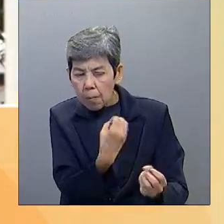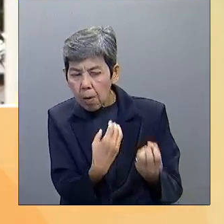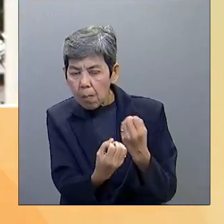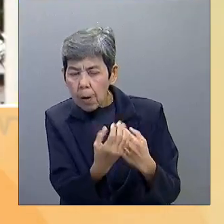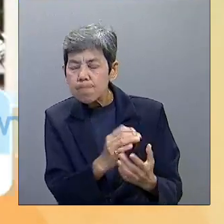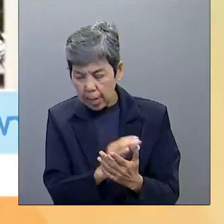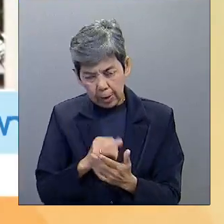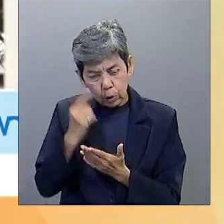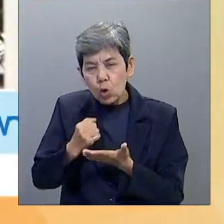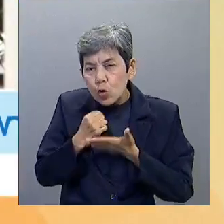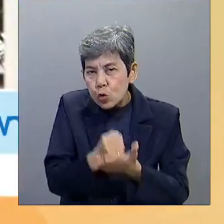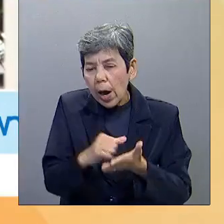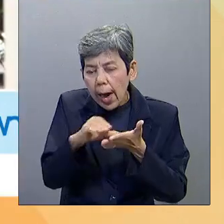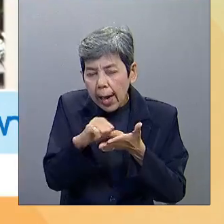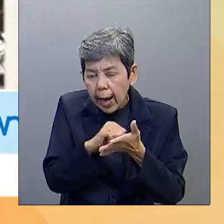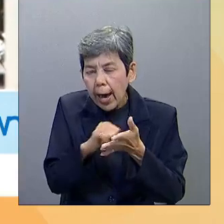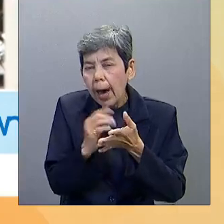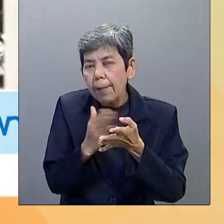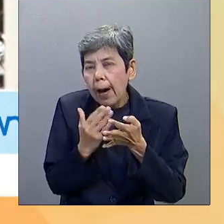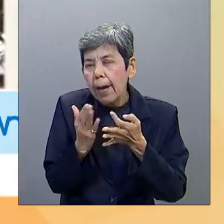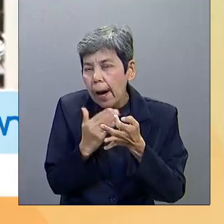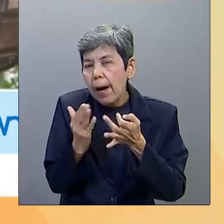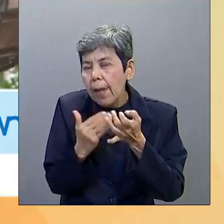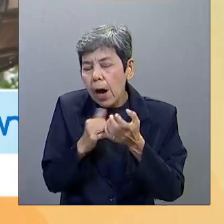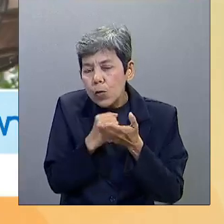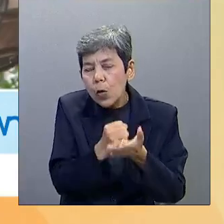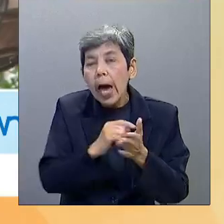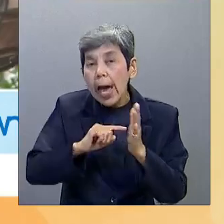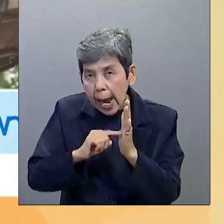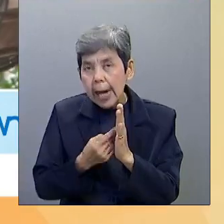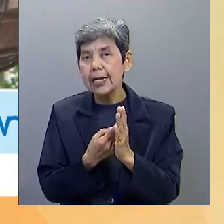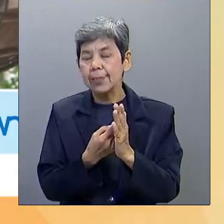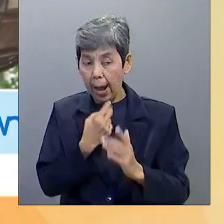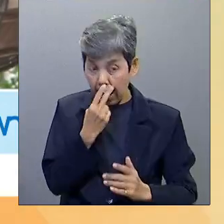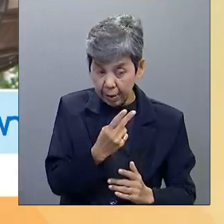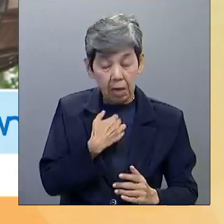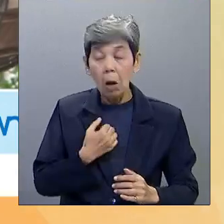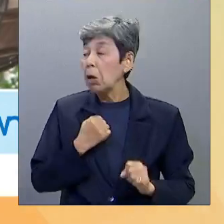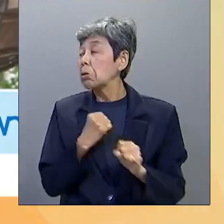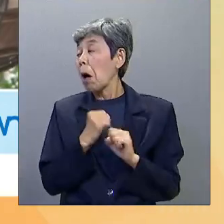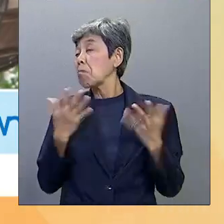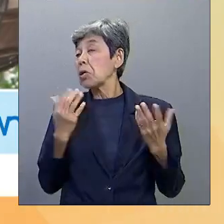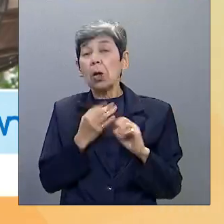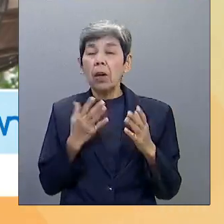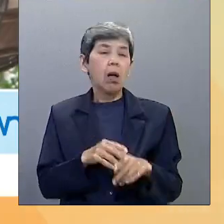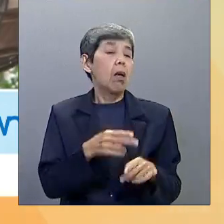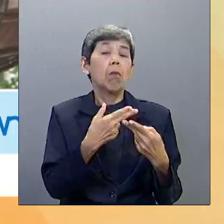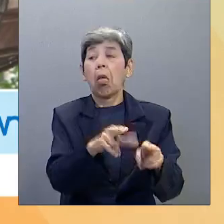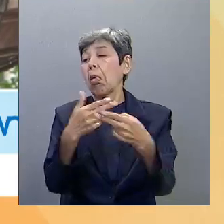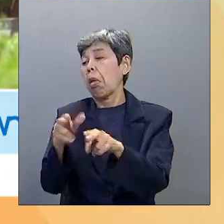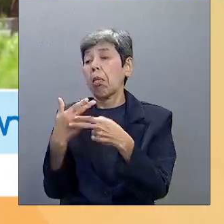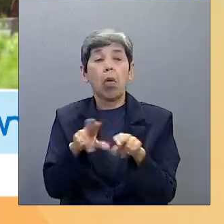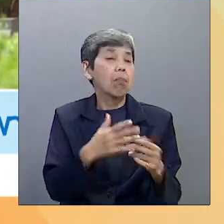ราค่อยๆแก้ไปทีละสเต็ป เ หมือนว่าอย่างน้อยเราได้เริ่มต้นถ้าเราไม่ได้เริ่มเลยมันก็ปล่อยปัญหาให้